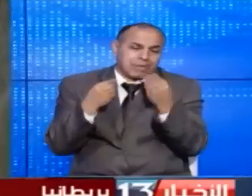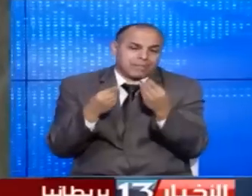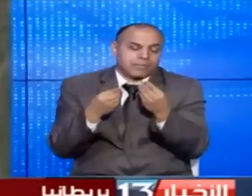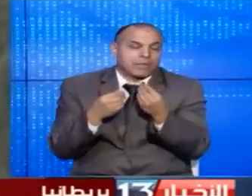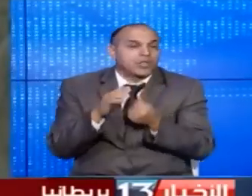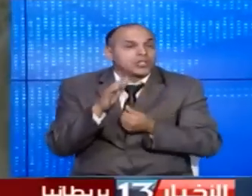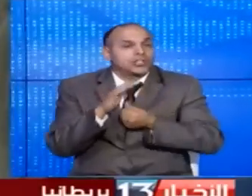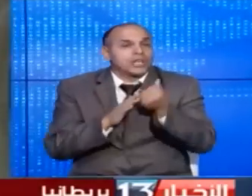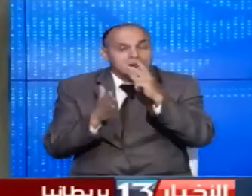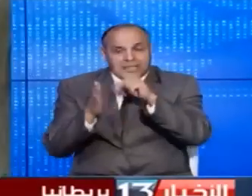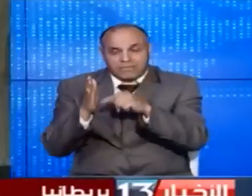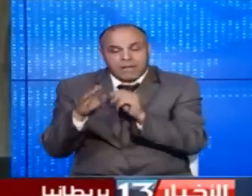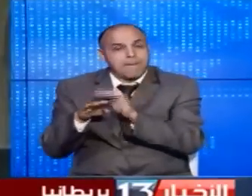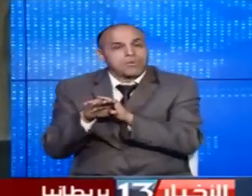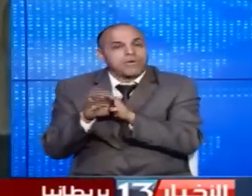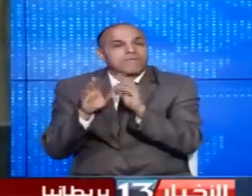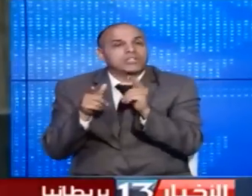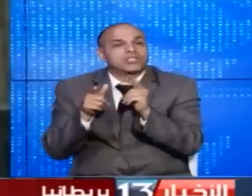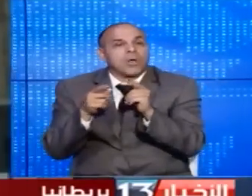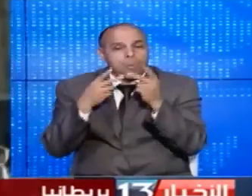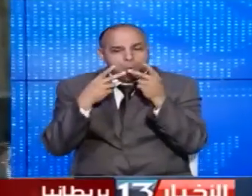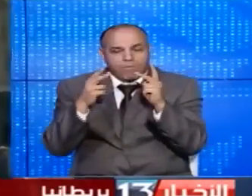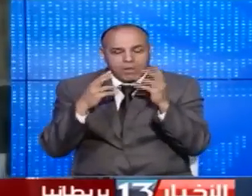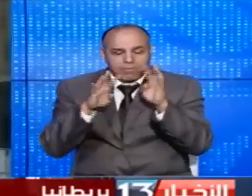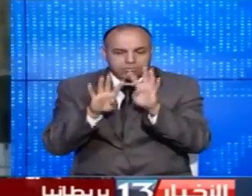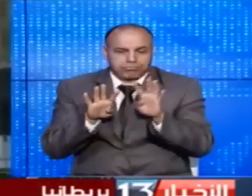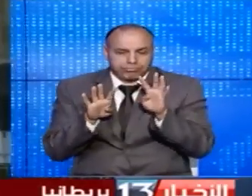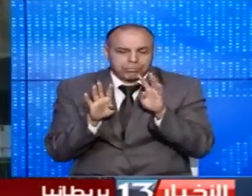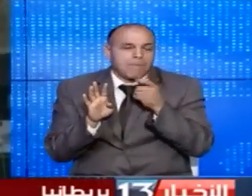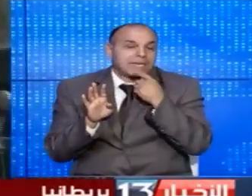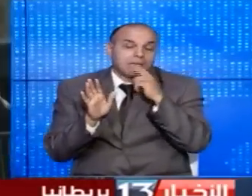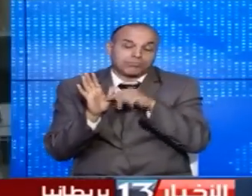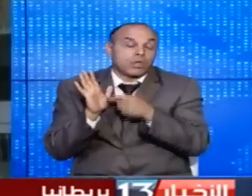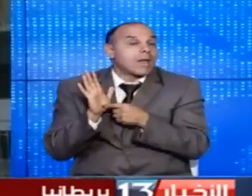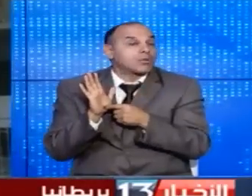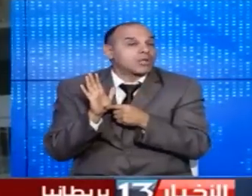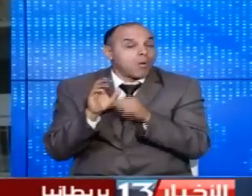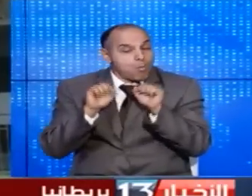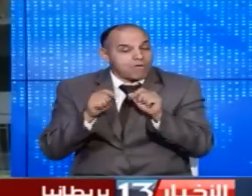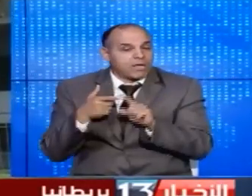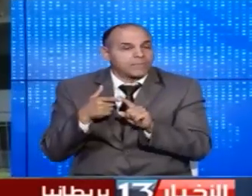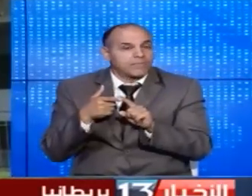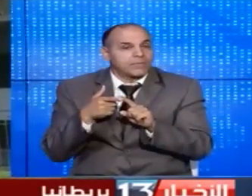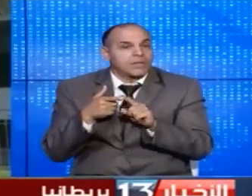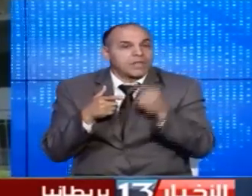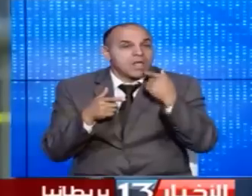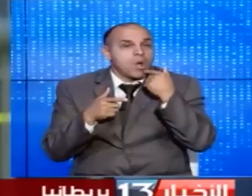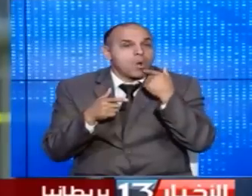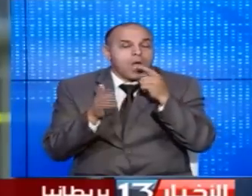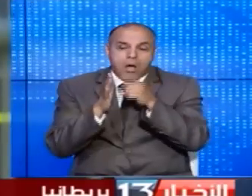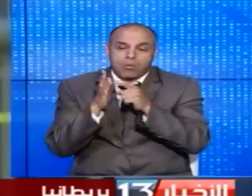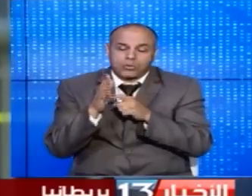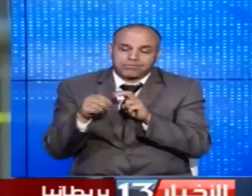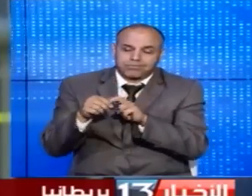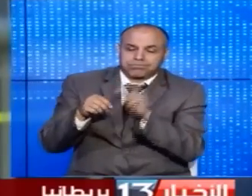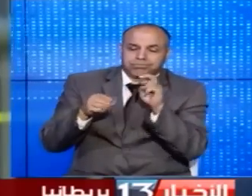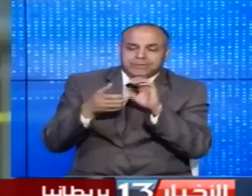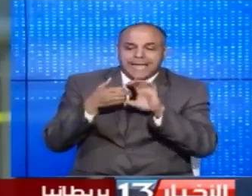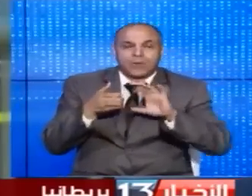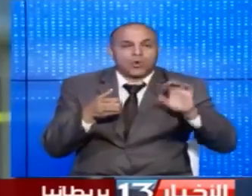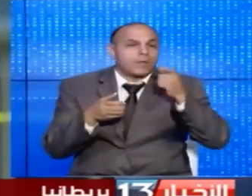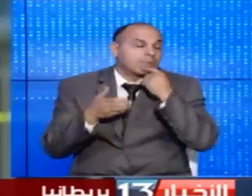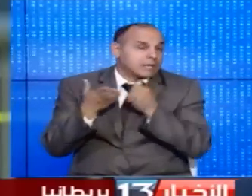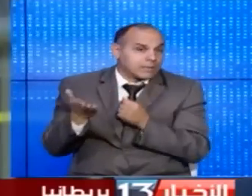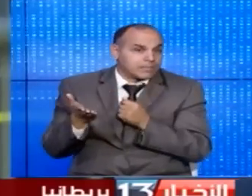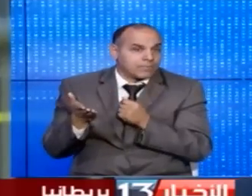نجاح الاتفاق مرتبط إذن بموافقة مجلس العموم البريطاني، وهو سيسمح بتسوية شروط خروج بريطانيا من الاتحاد